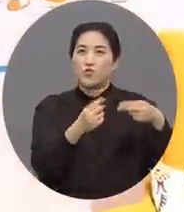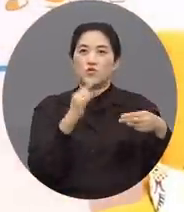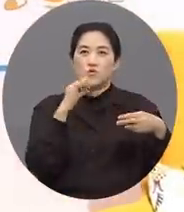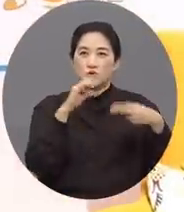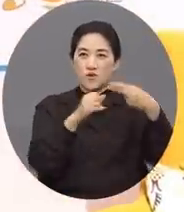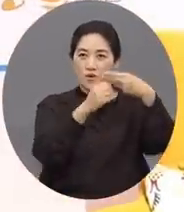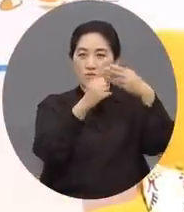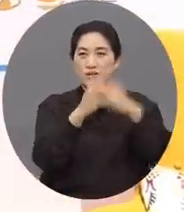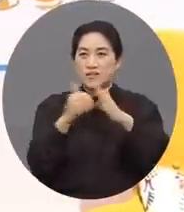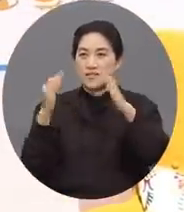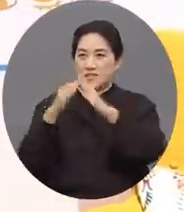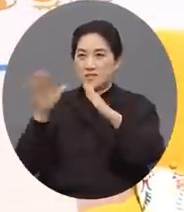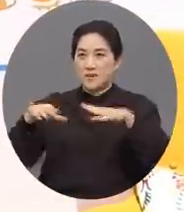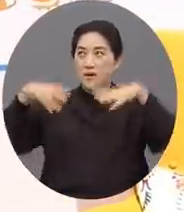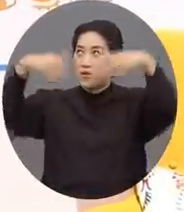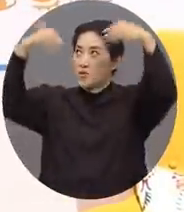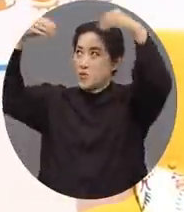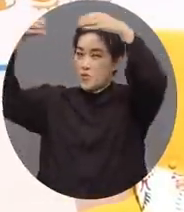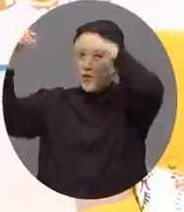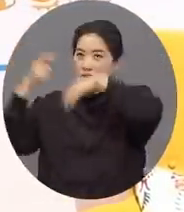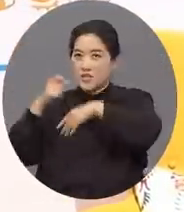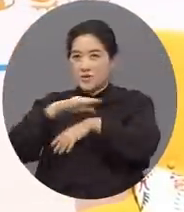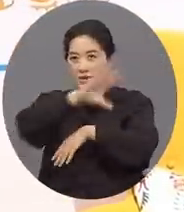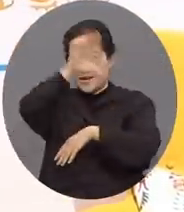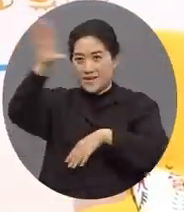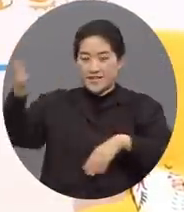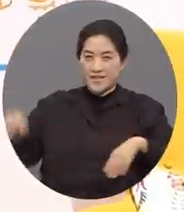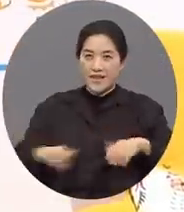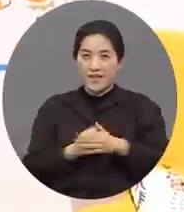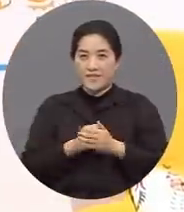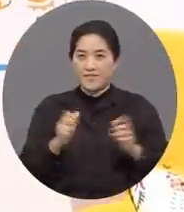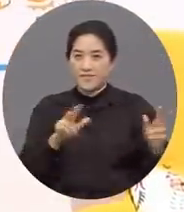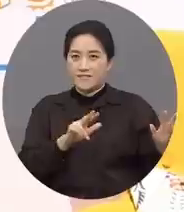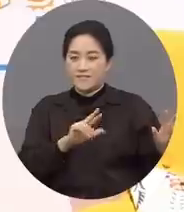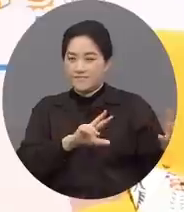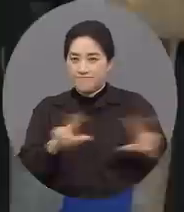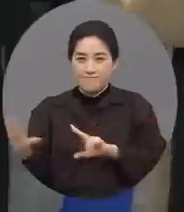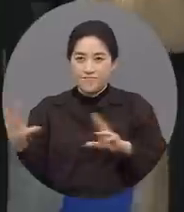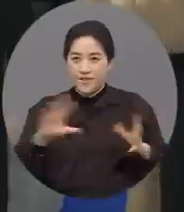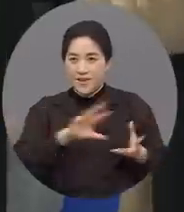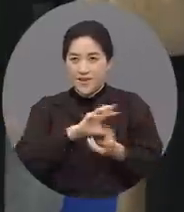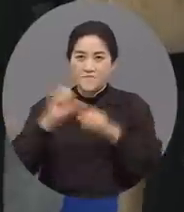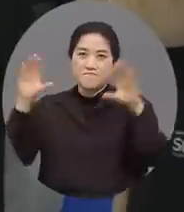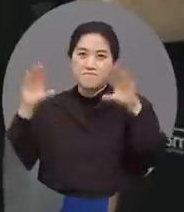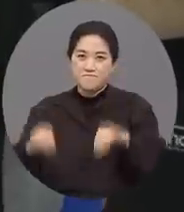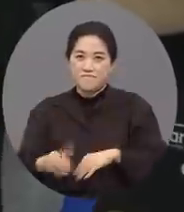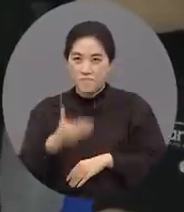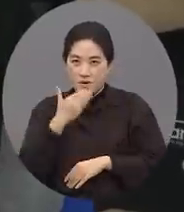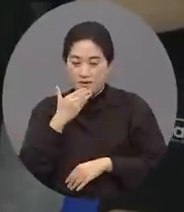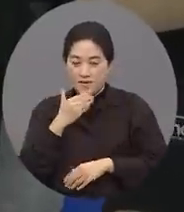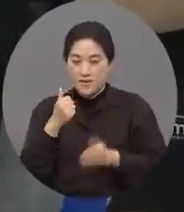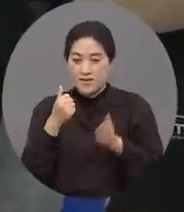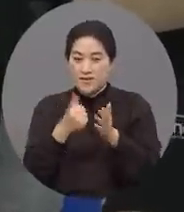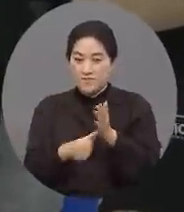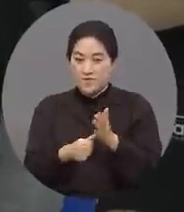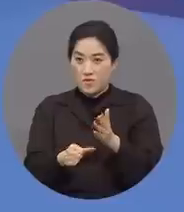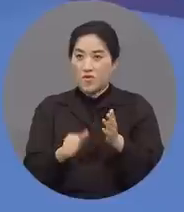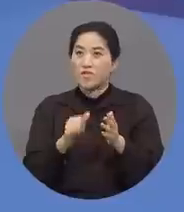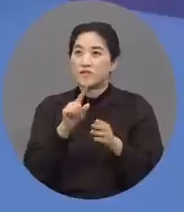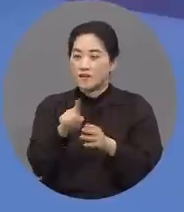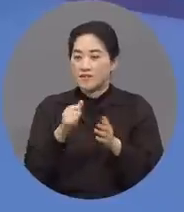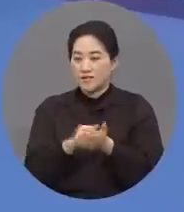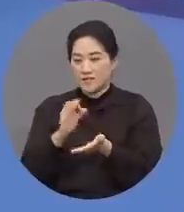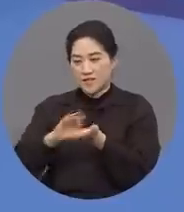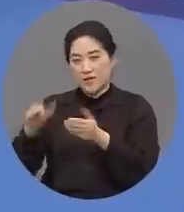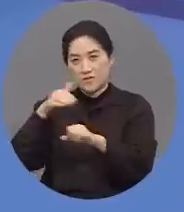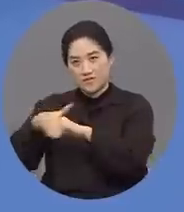보시는 것처럼 집 안에 있는 조명이나 TV 같은 가전제품을 한 번에 끌 수 있습니다. 같은 제품이라도 이용하는 사람마다 모두